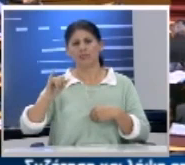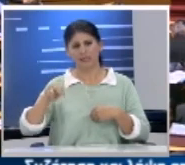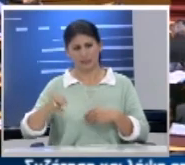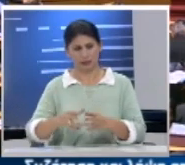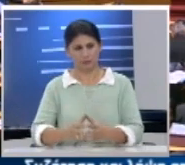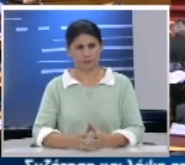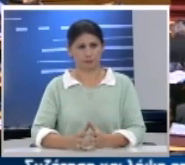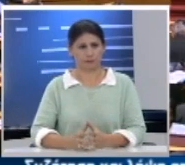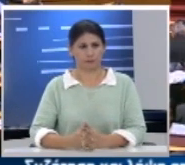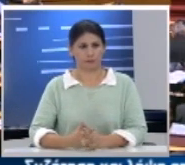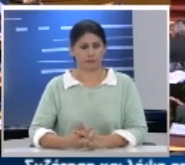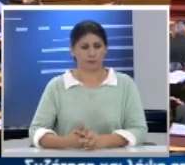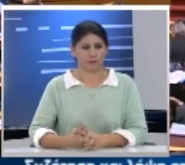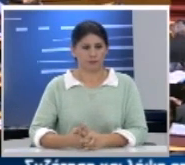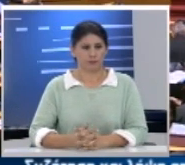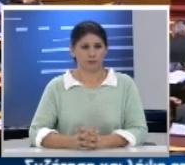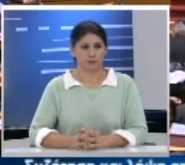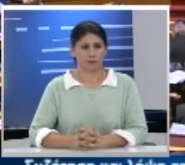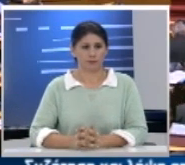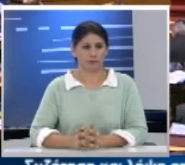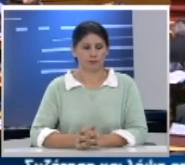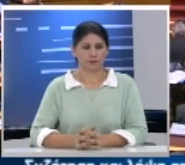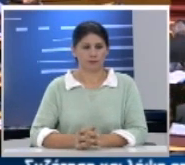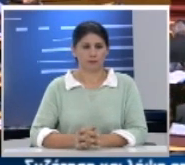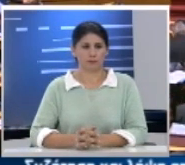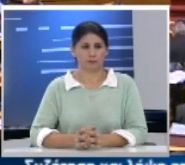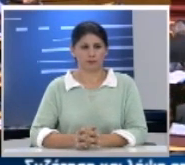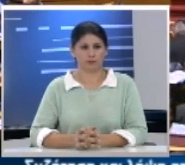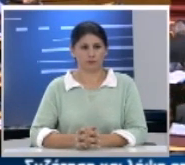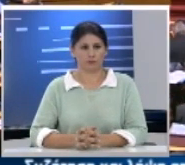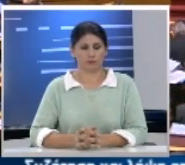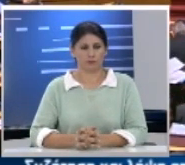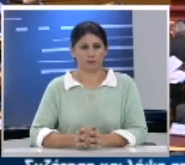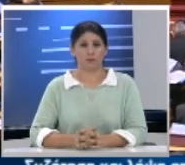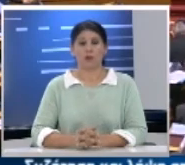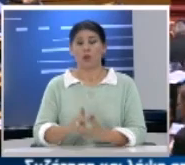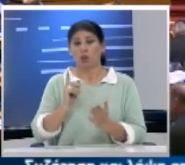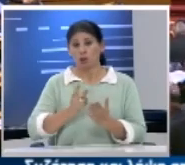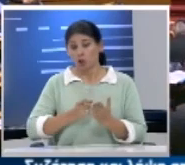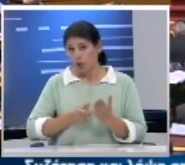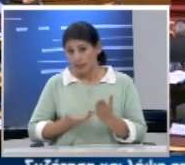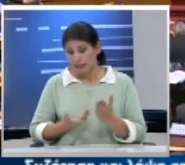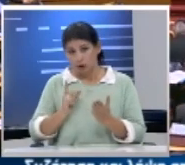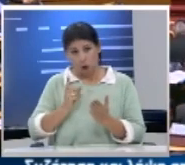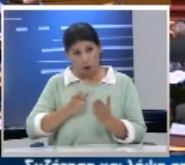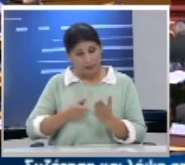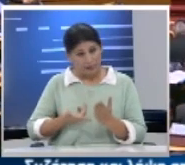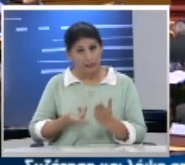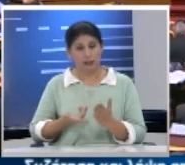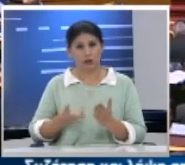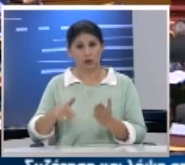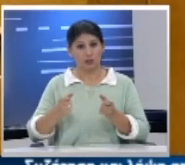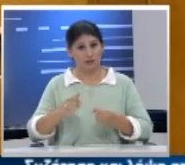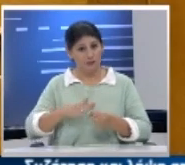την σημερινή κατάθεση της κυρίας Ράικου ή την κατάθεση της κυρίας Ράικου πριν από 20 μέρες, εν πάση περιπτώσει, και όχι εκείνη την πολιτική,